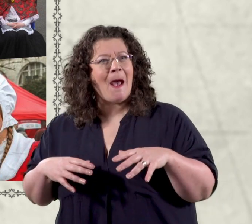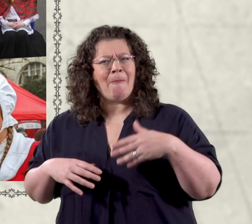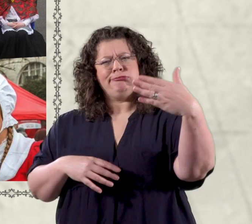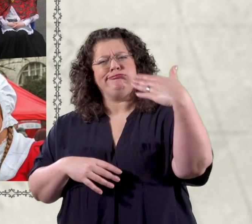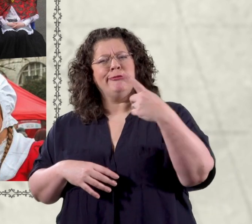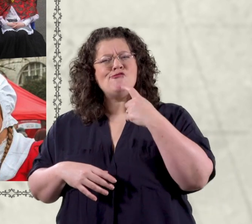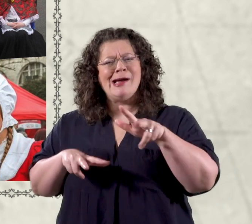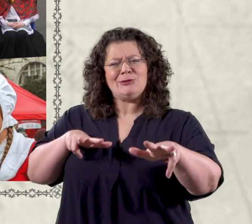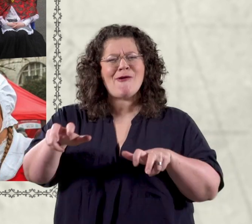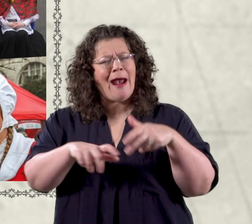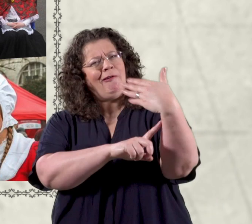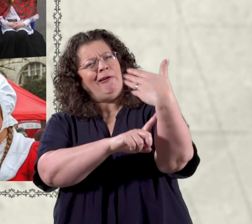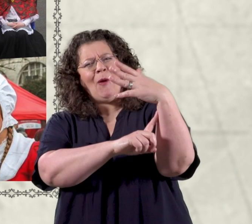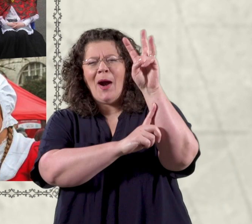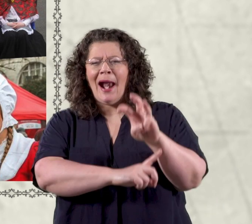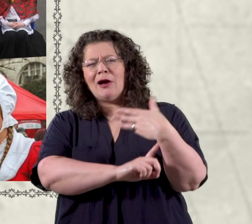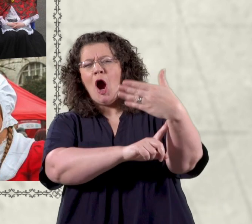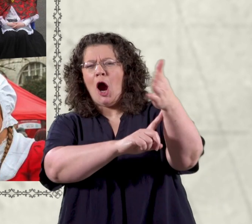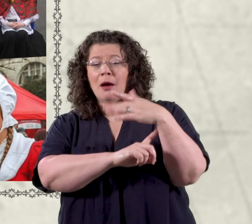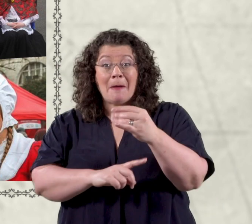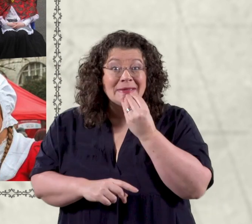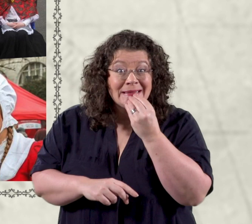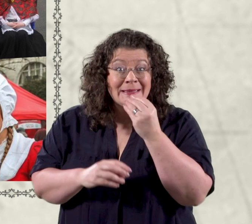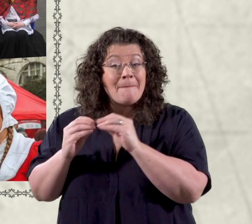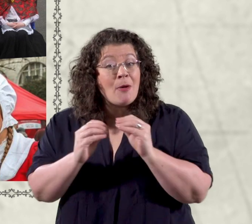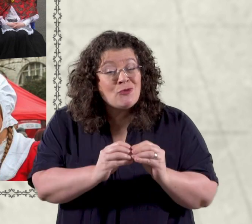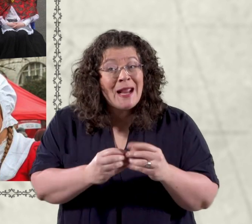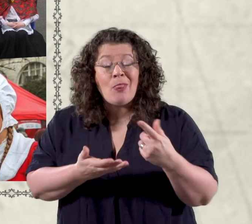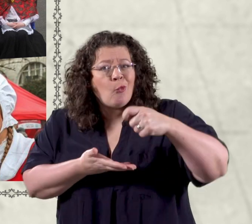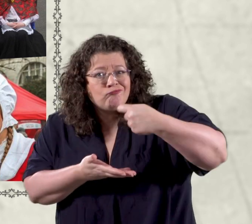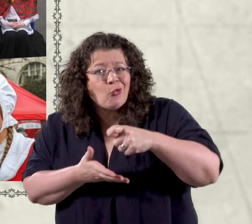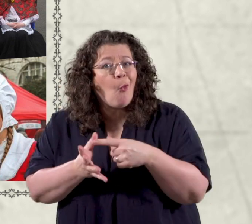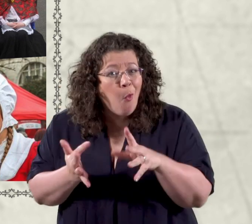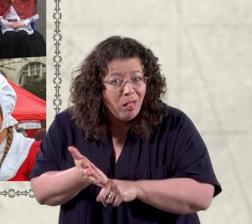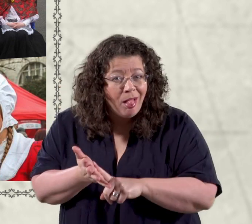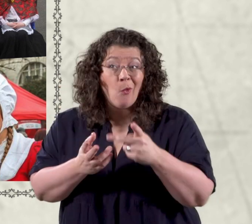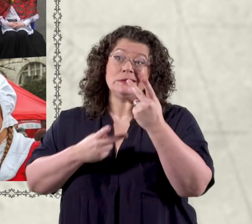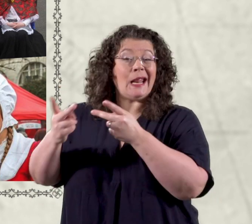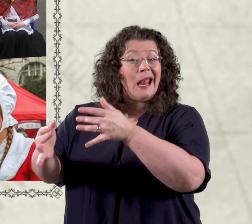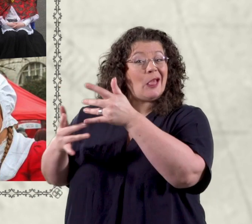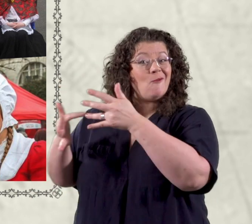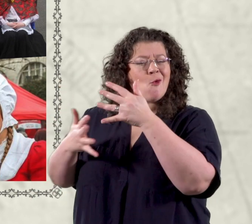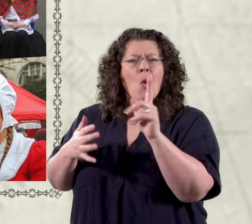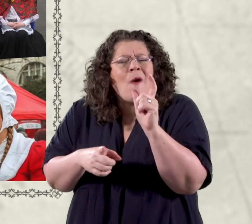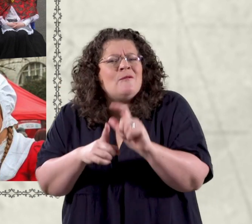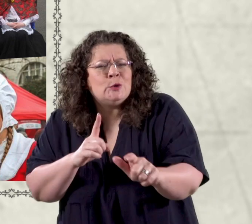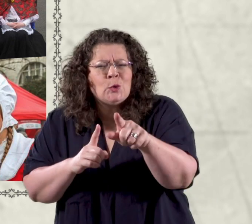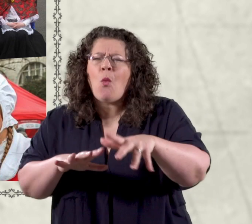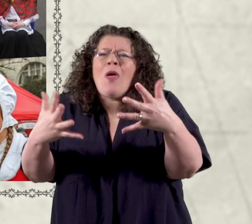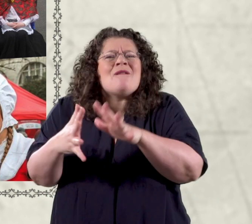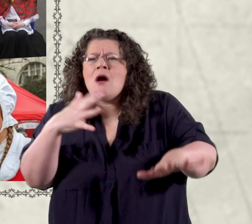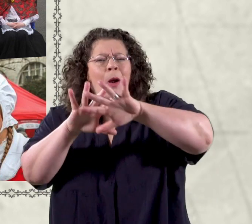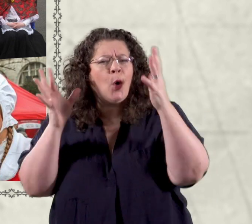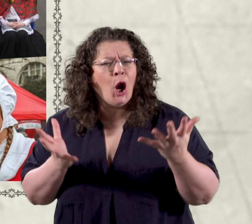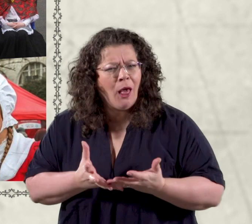da chi'n gwisgo fyny, da chi'n chwifio'ch baneri yn bita bara brith a cawl ac yn canu mewn eisteddfodau. Ble bynnag ydych chi'n y